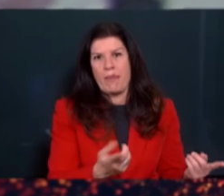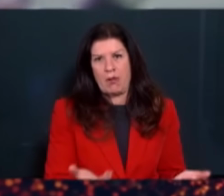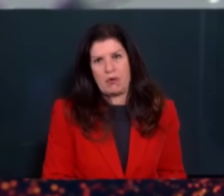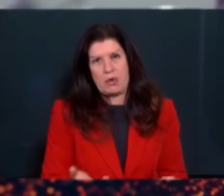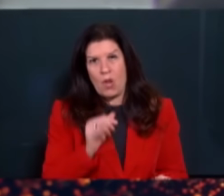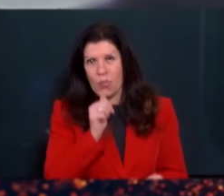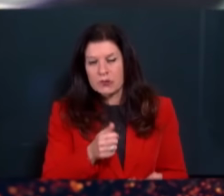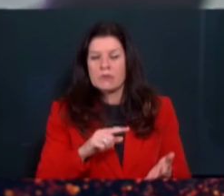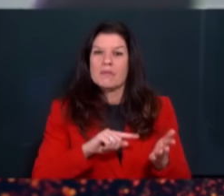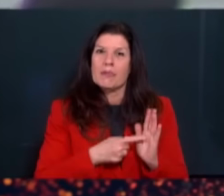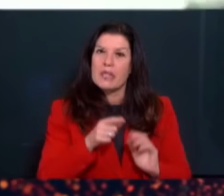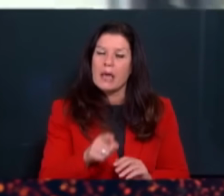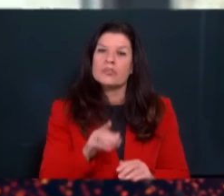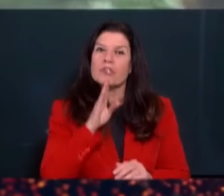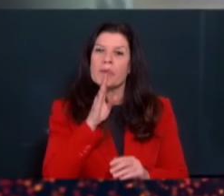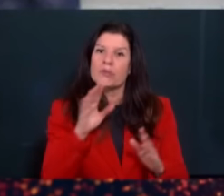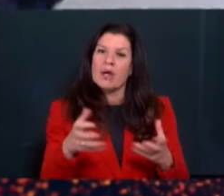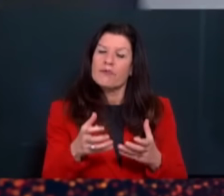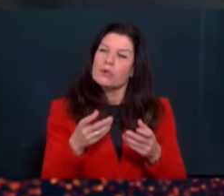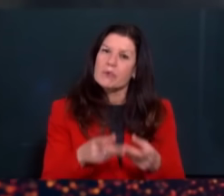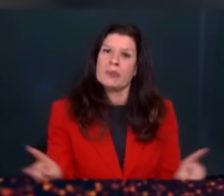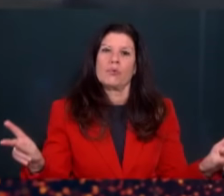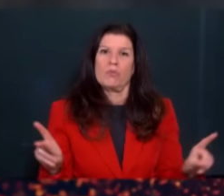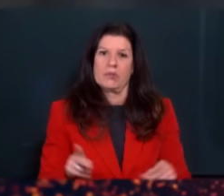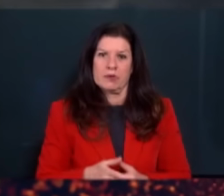זה שהבעיות החברתיות ייפטרו.